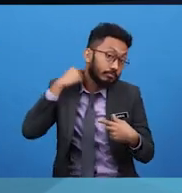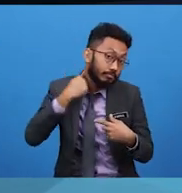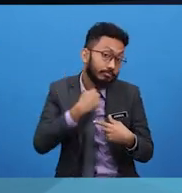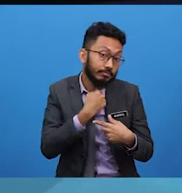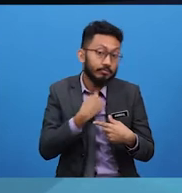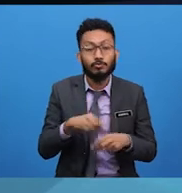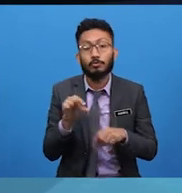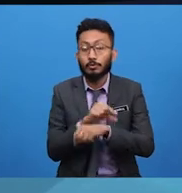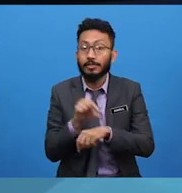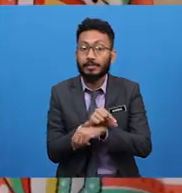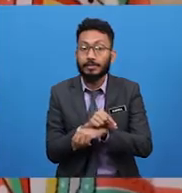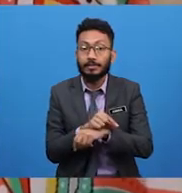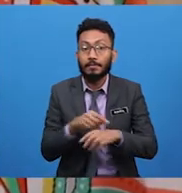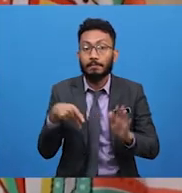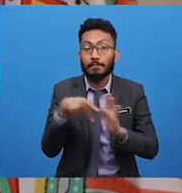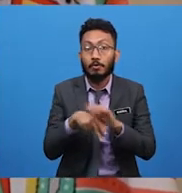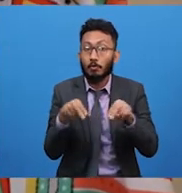pita ukur.